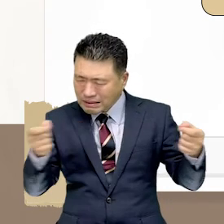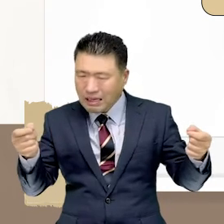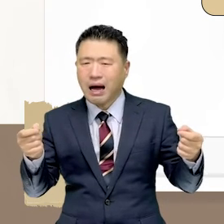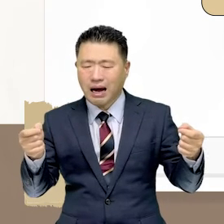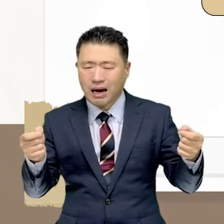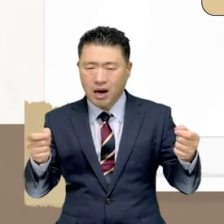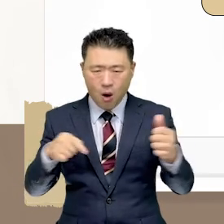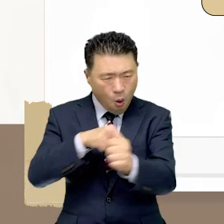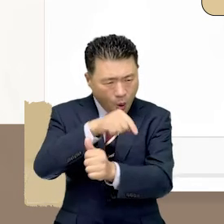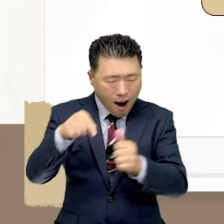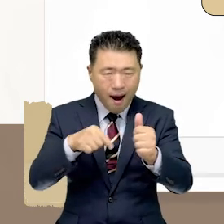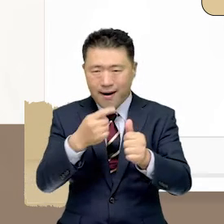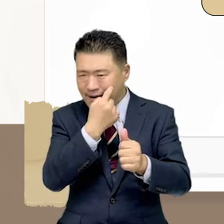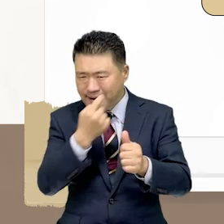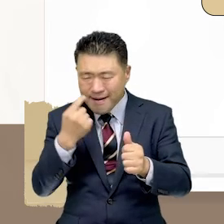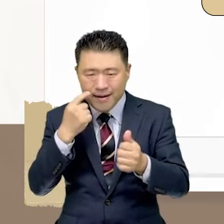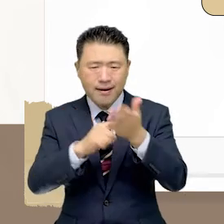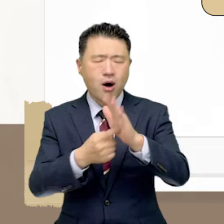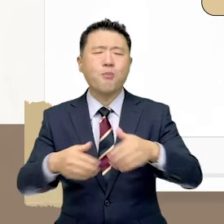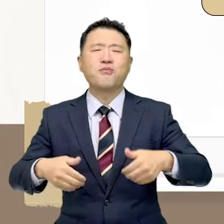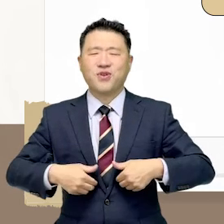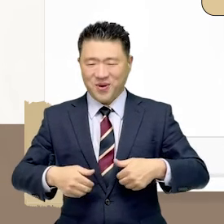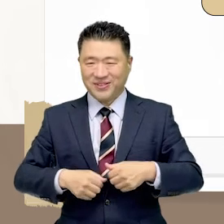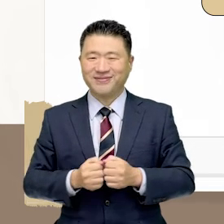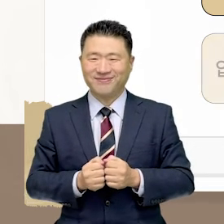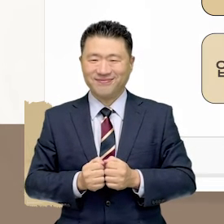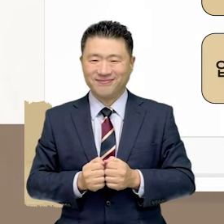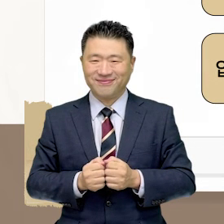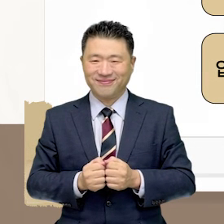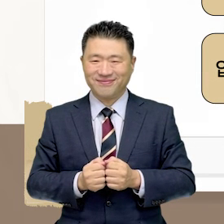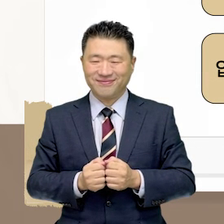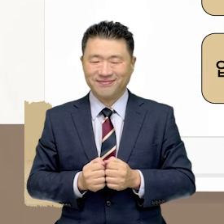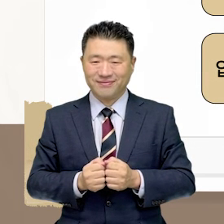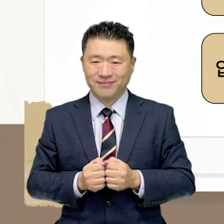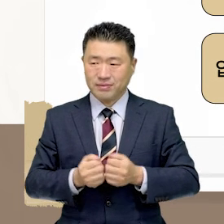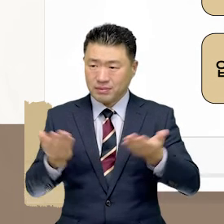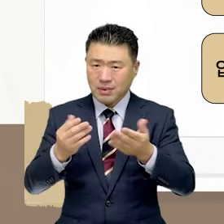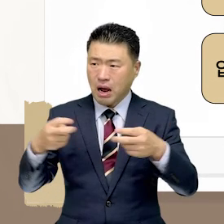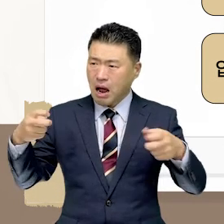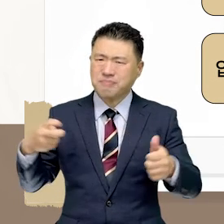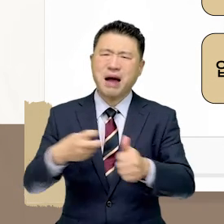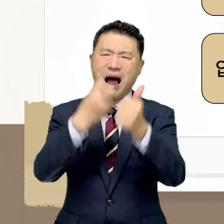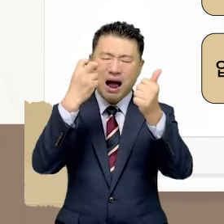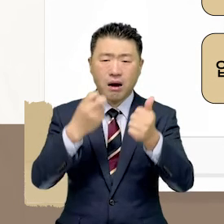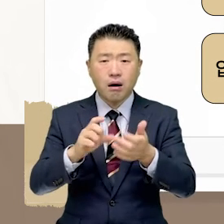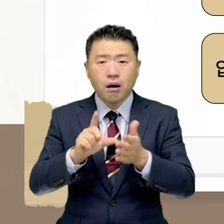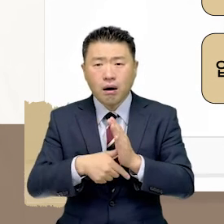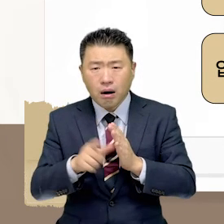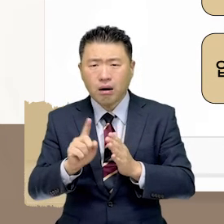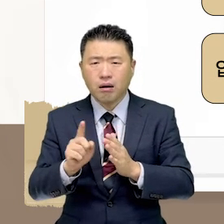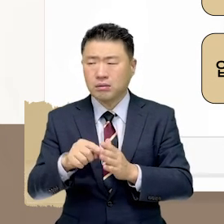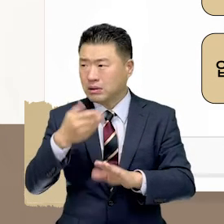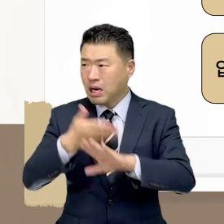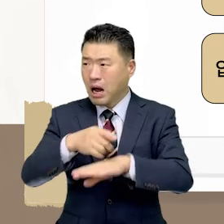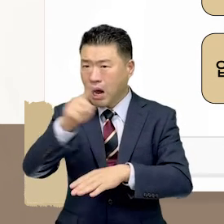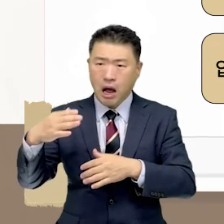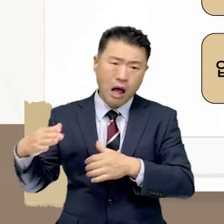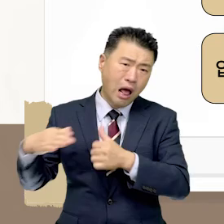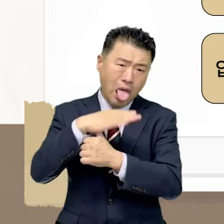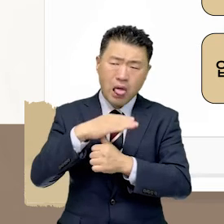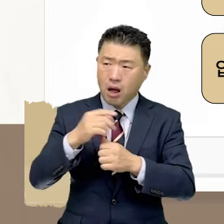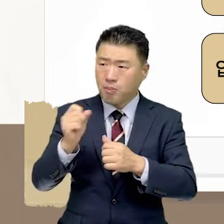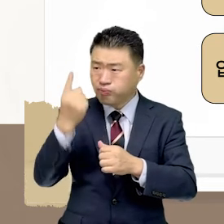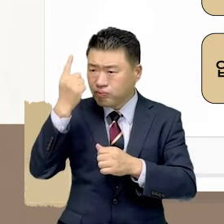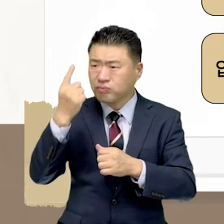근무 환경을 입증해야 하는 경우도 있습니다. 업무상 교통사고의 경우 제3자의 가해 행위에 의한